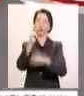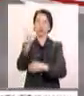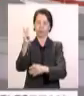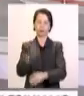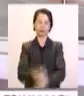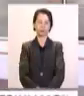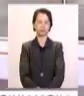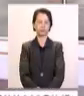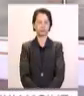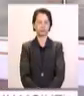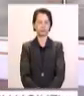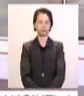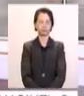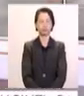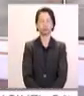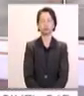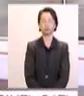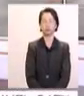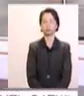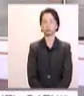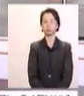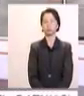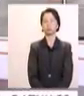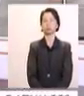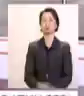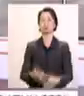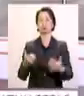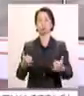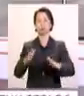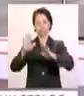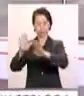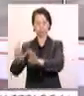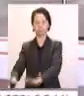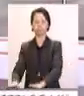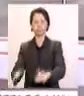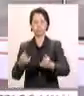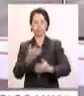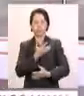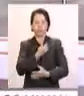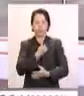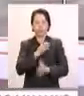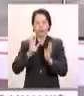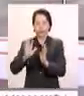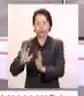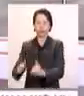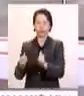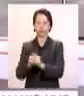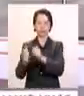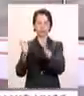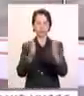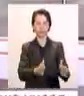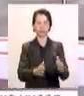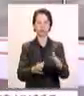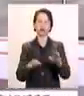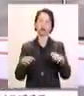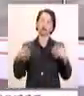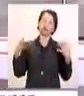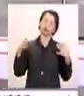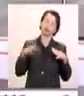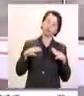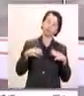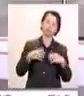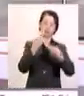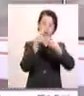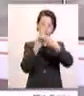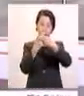Kita saksi. Okey, kita redakan sekejap debaran. Kita akan ke segmen yang lebih santai dalam